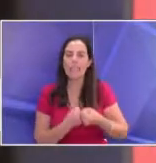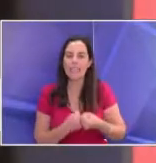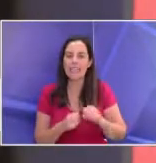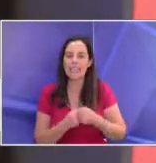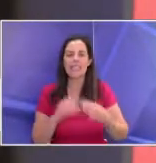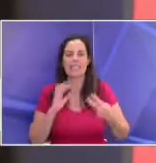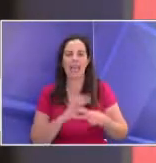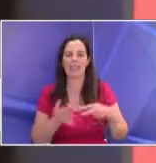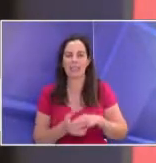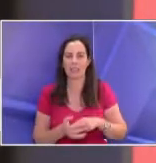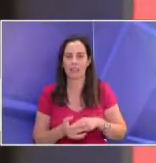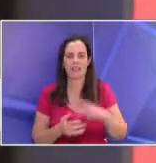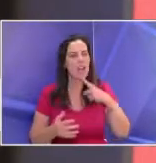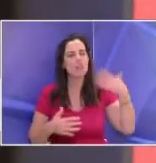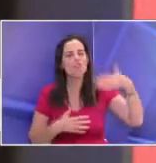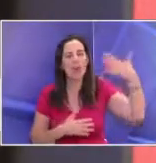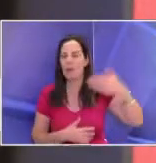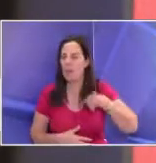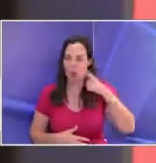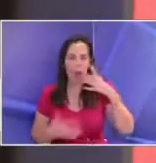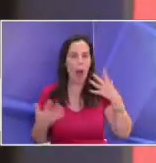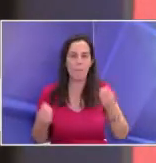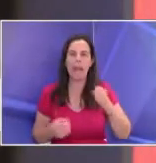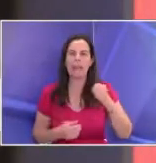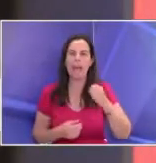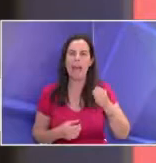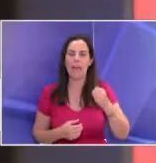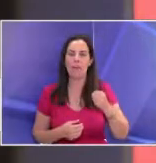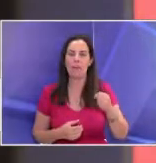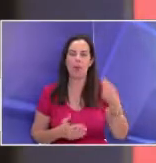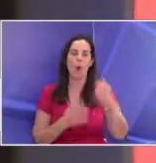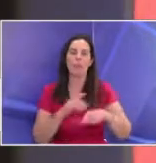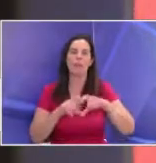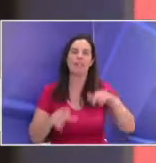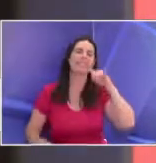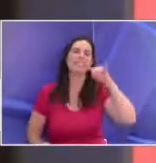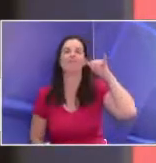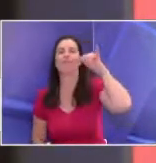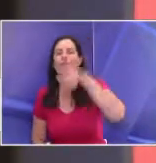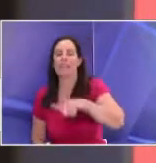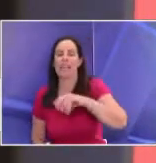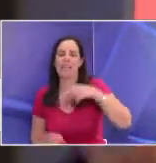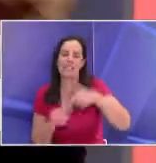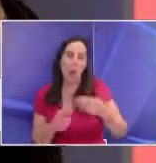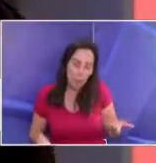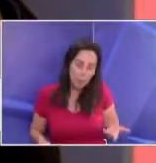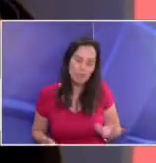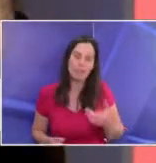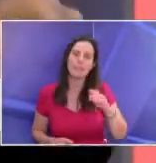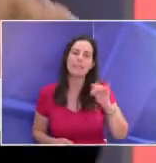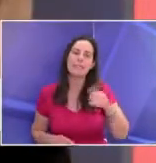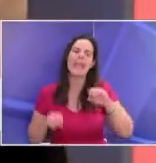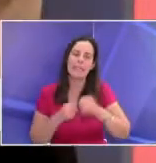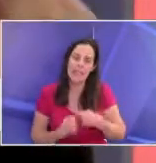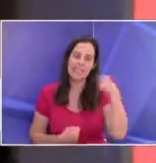נזק אסטרטגי, לאורך שנים. אני לא רואה הרבה תיירים ערביים היום קונים כרטיס טיסה דווקא לסעודיה. זה כן